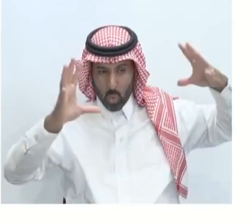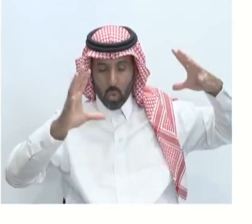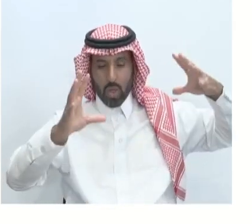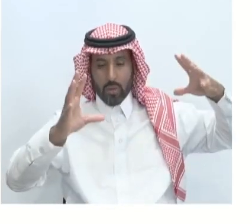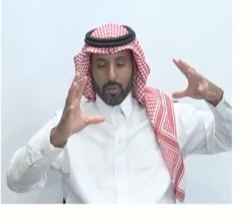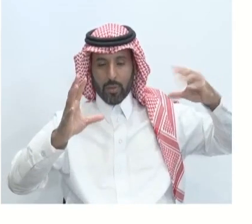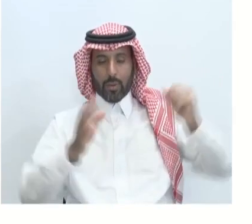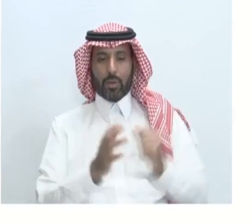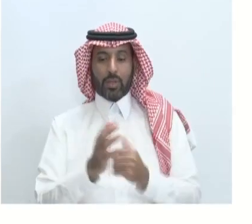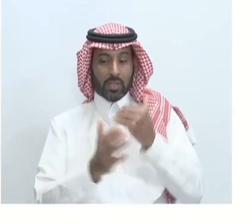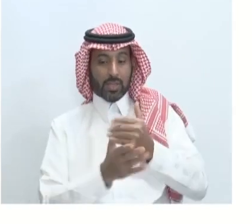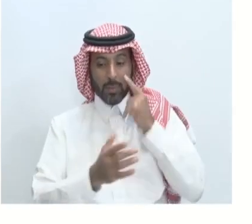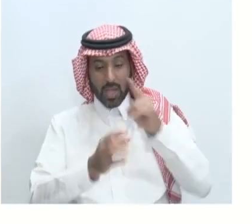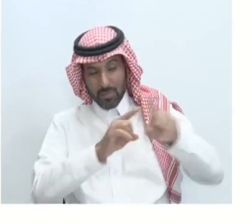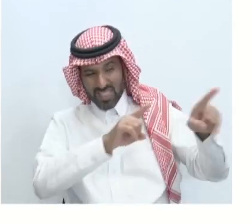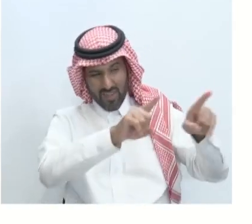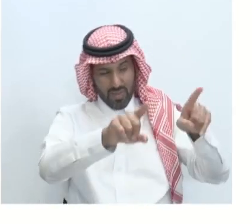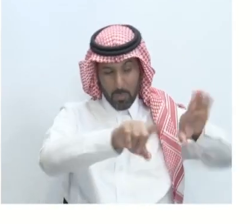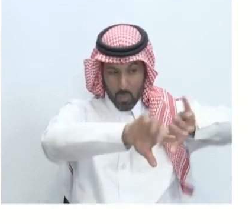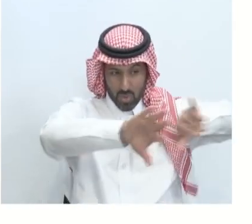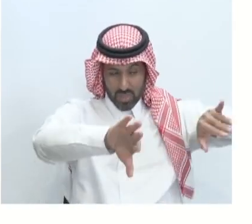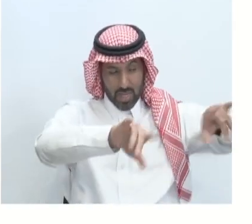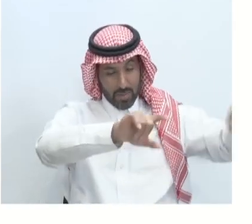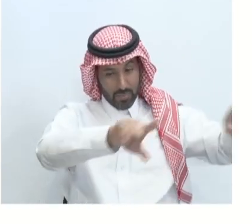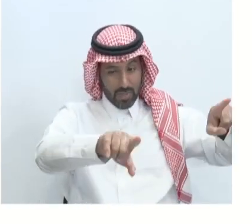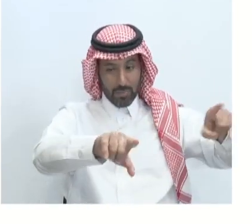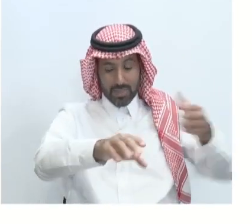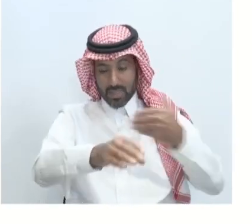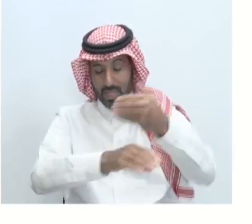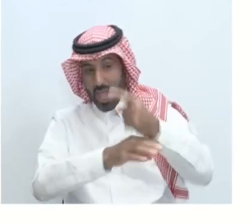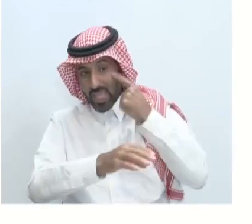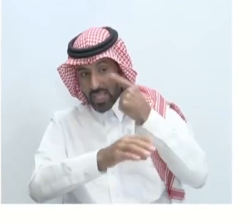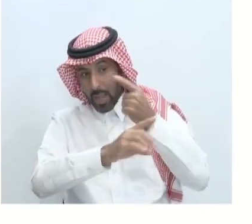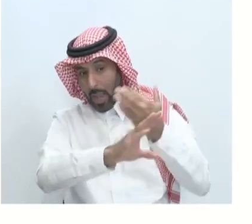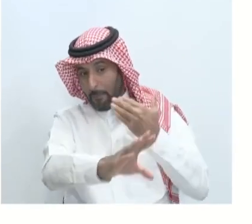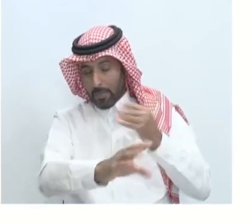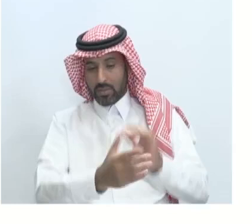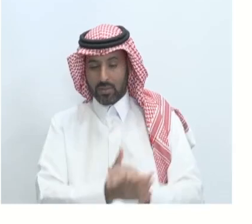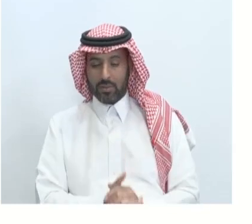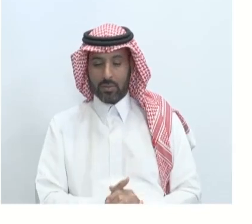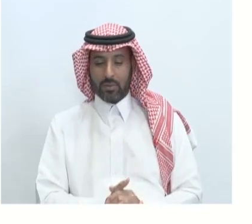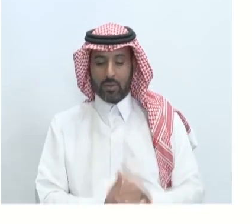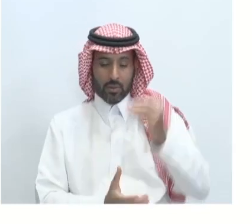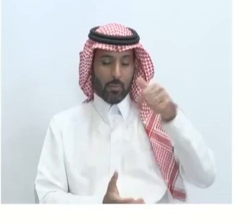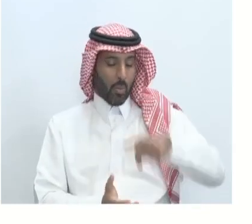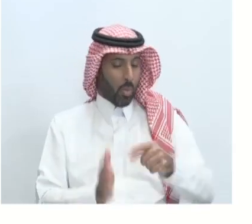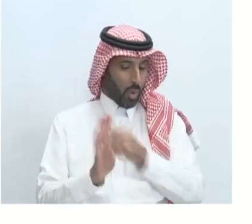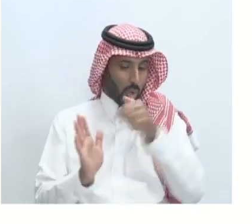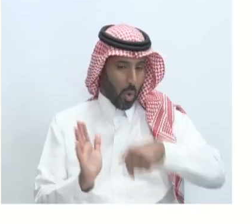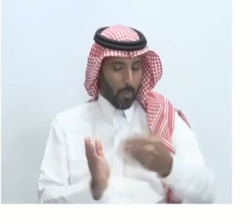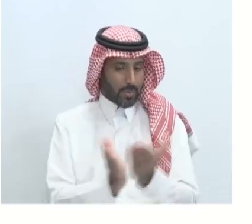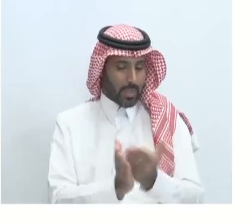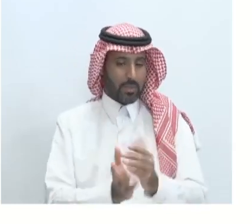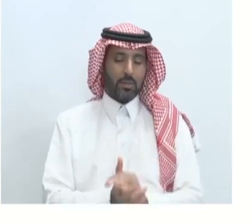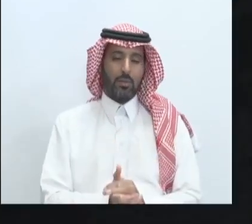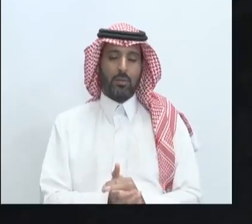هذه المهمه تعتمد على البعد البؤري للشيئ والبعد البؤري لعينيه في موضوعنا لهذا اليوم